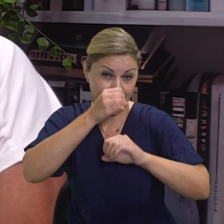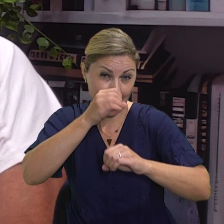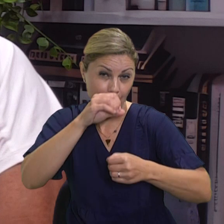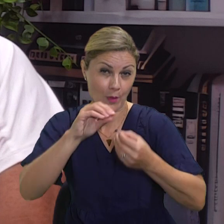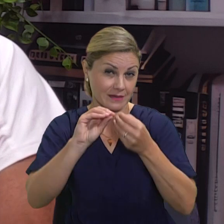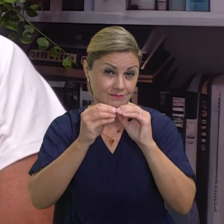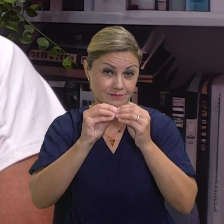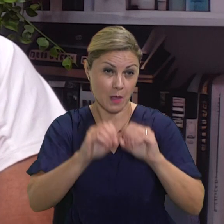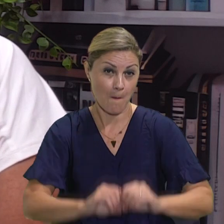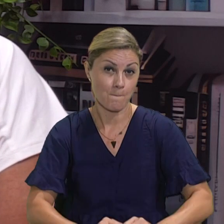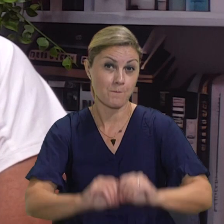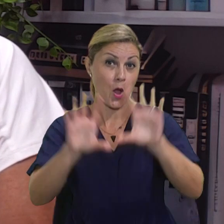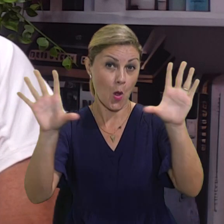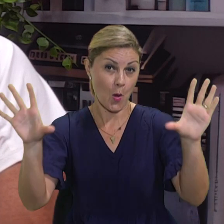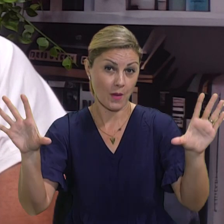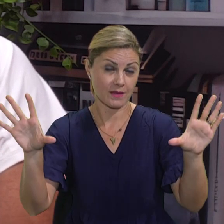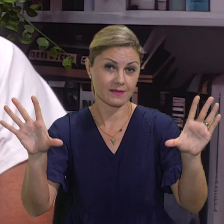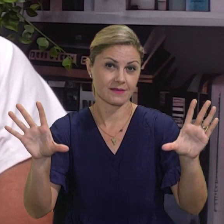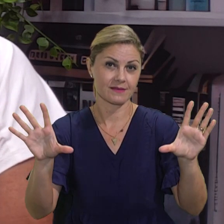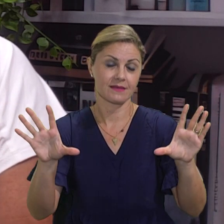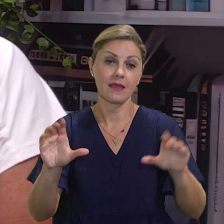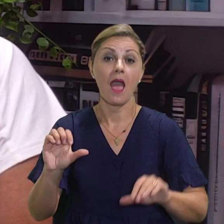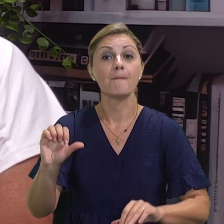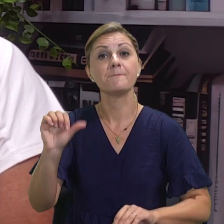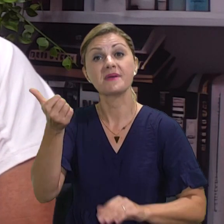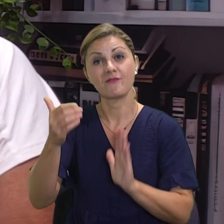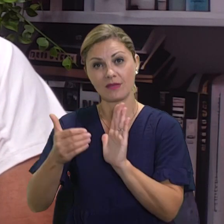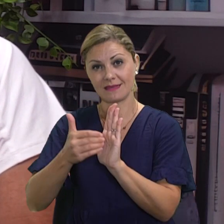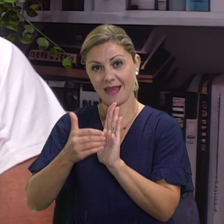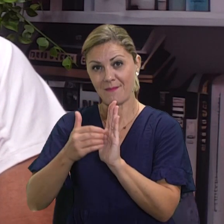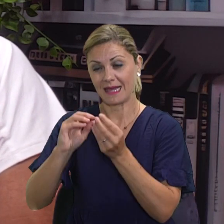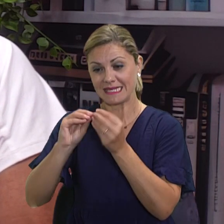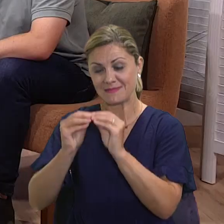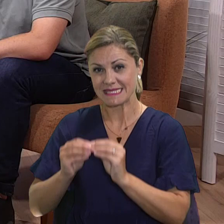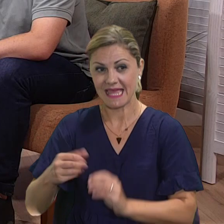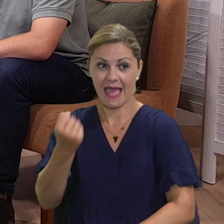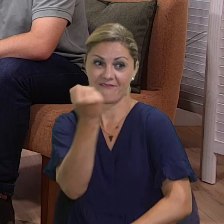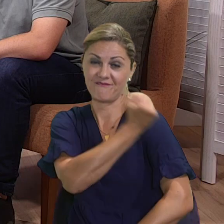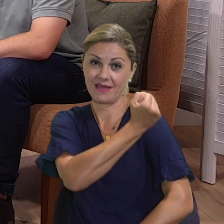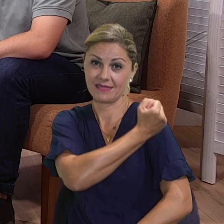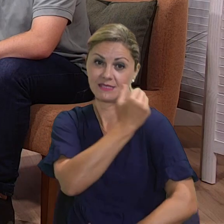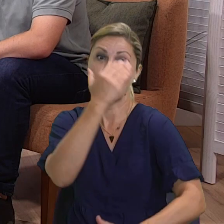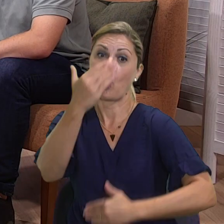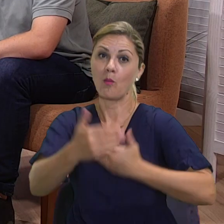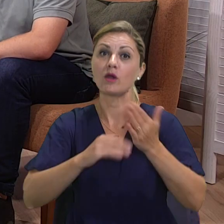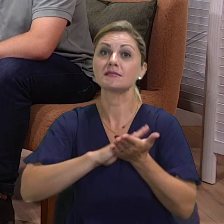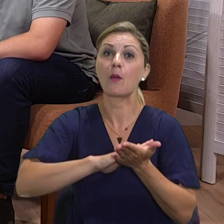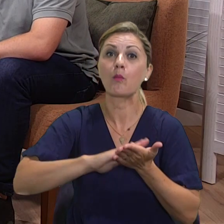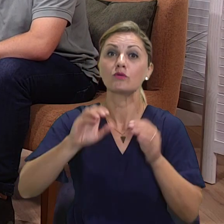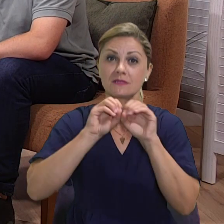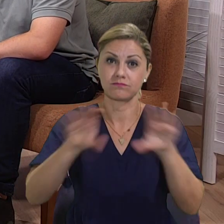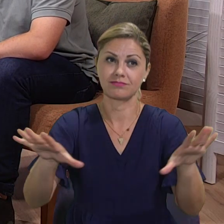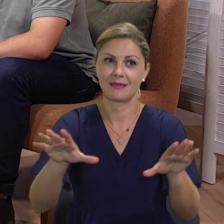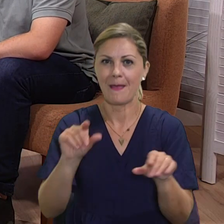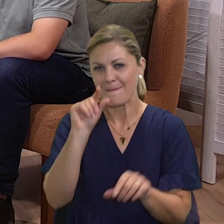sad da bi bilo dobro da ovi koji se bave tim stvarima da prvo izmisle lijek, pa da onda lansiraju, jer onda